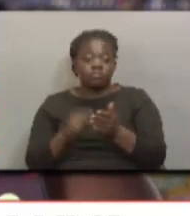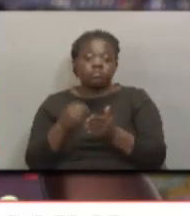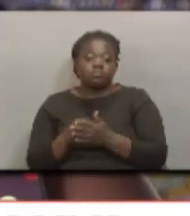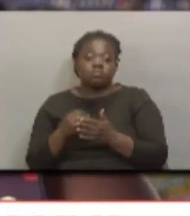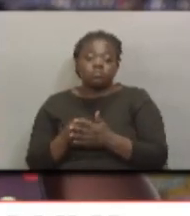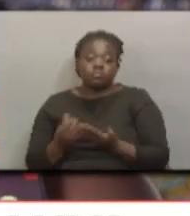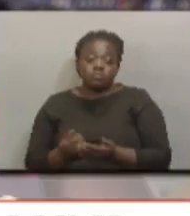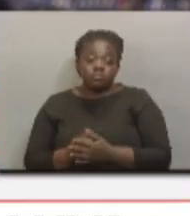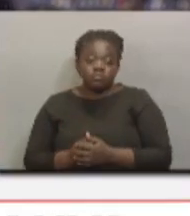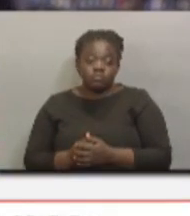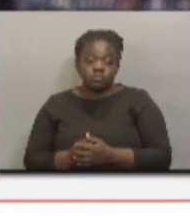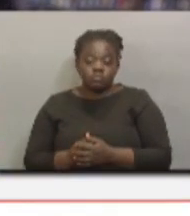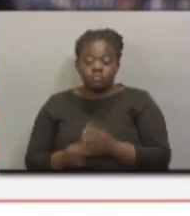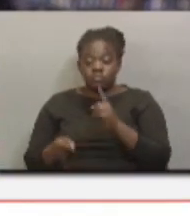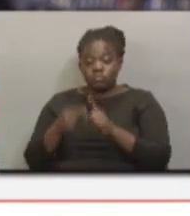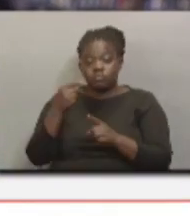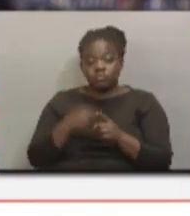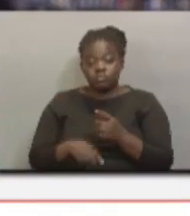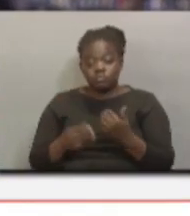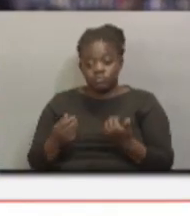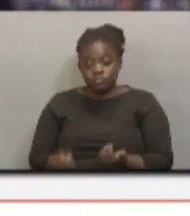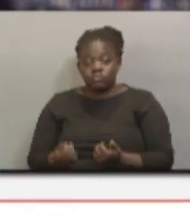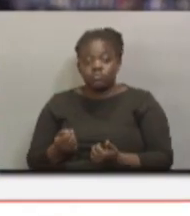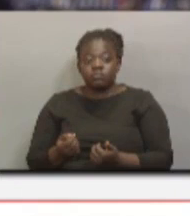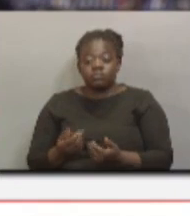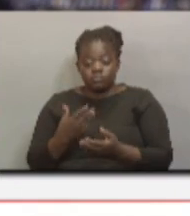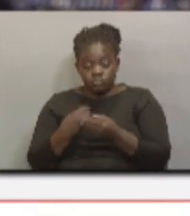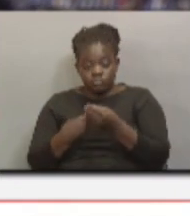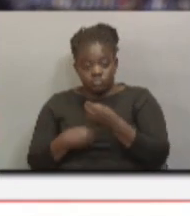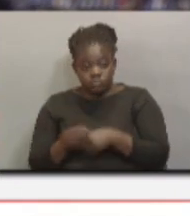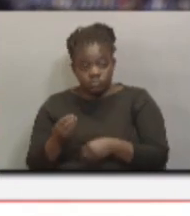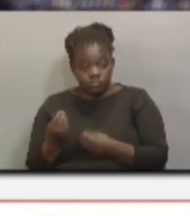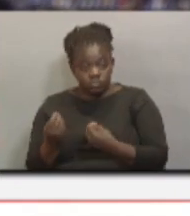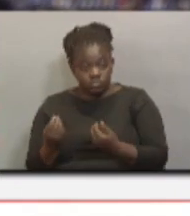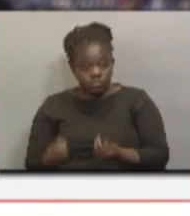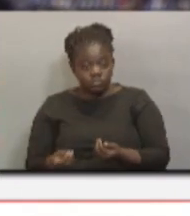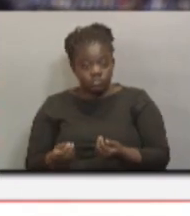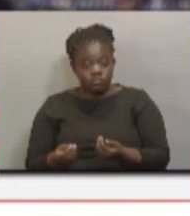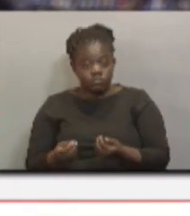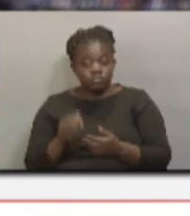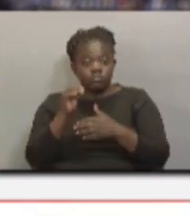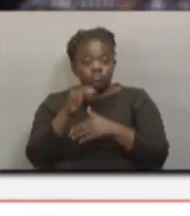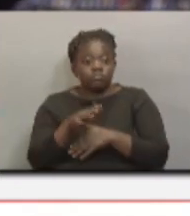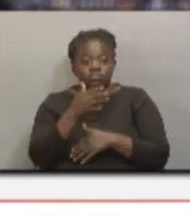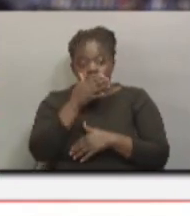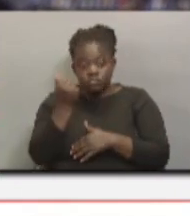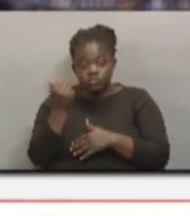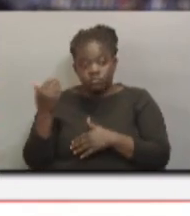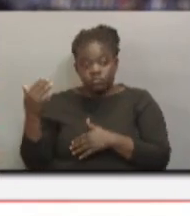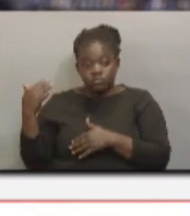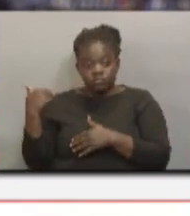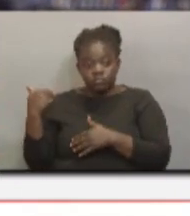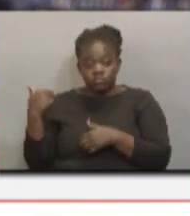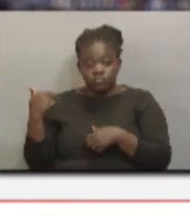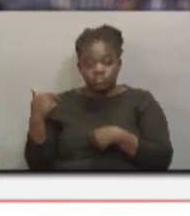twongeramuko. Ne tuongeramu capital kati ne tubanga tugula okutugula bingiko okusinga bye twali tugula